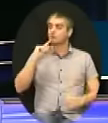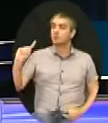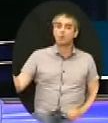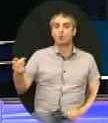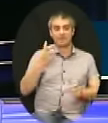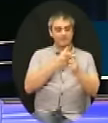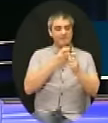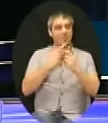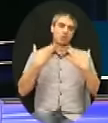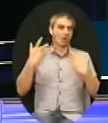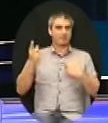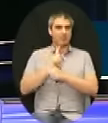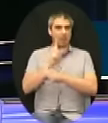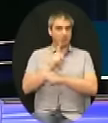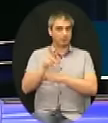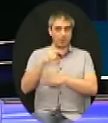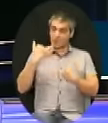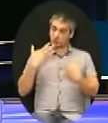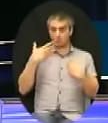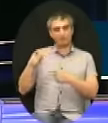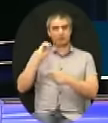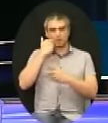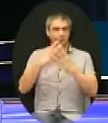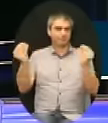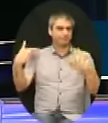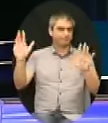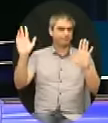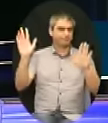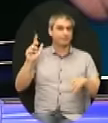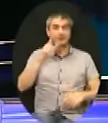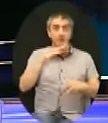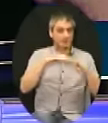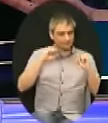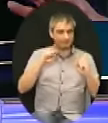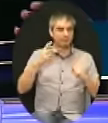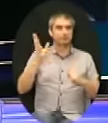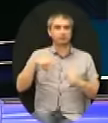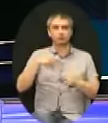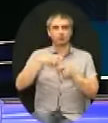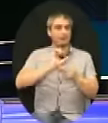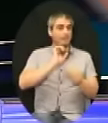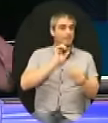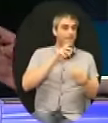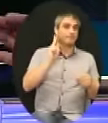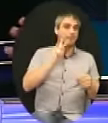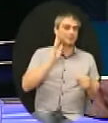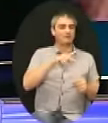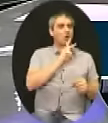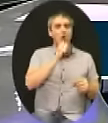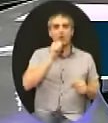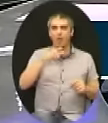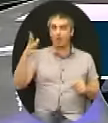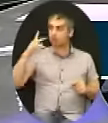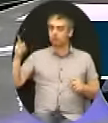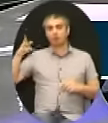החבר'ה של מפלגות האופנה, תקשיבו, היום זה באופנה, מחר זה יוצא מהמודה. בבסיס יש פפסי וקוק, יש ליכוד ועבודה.